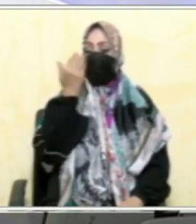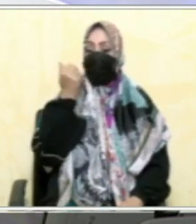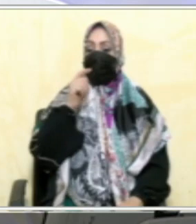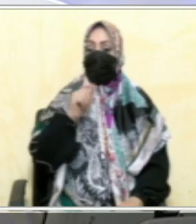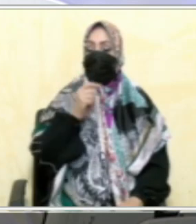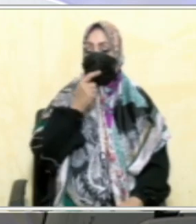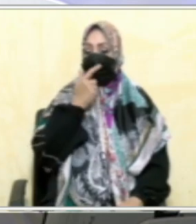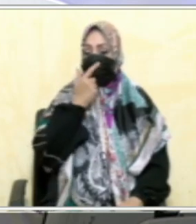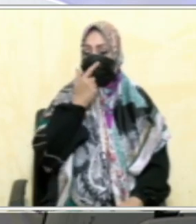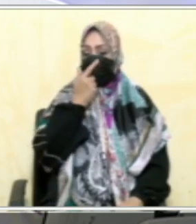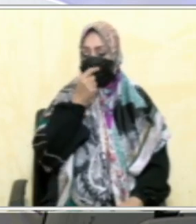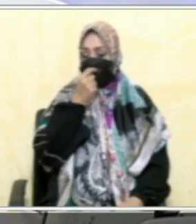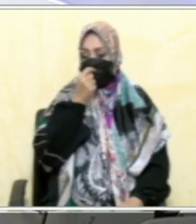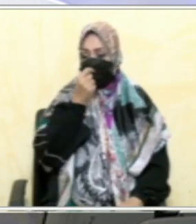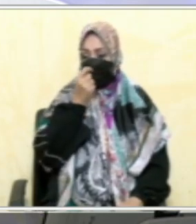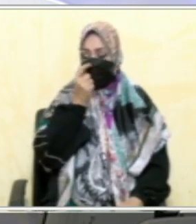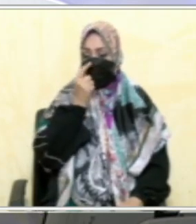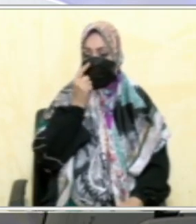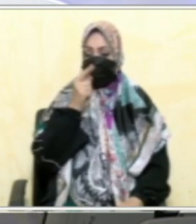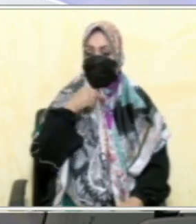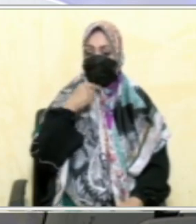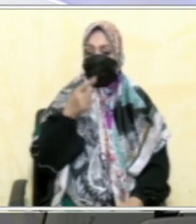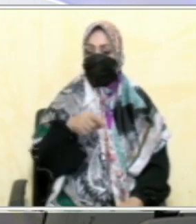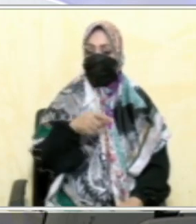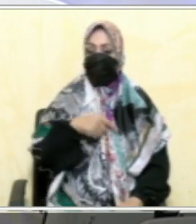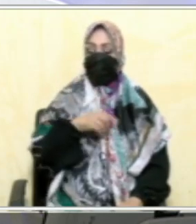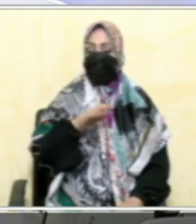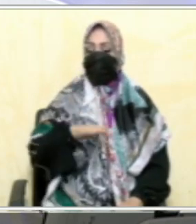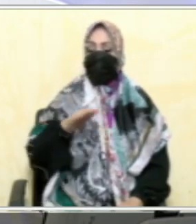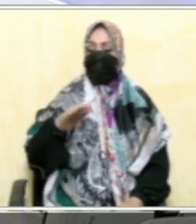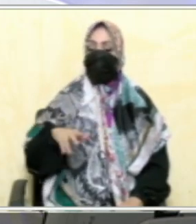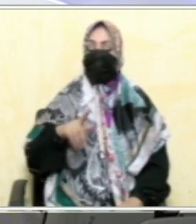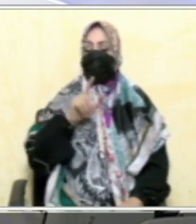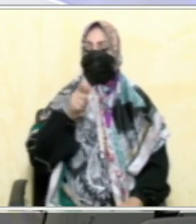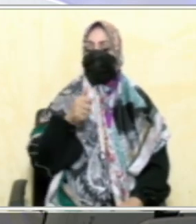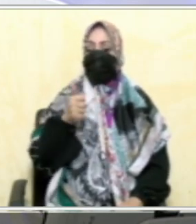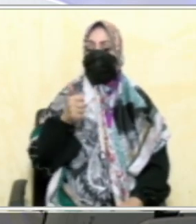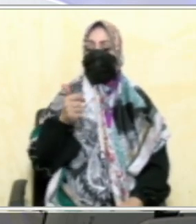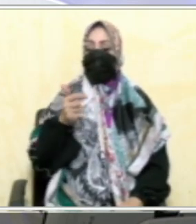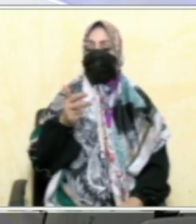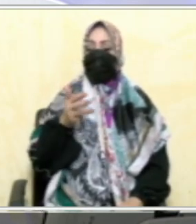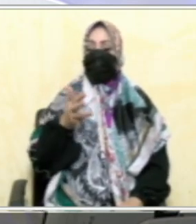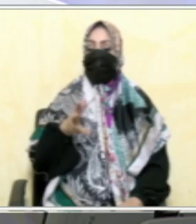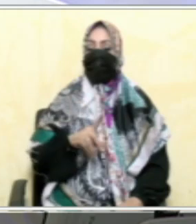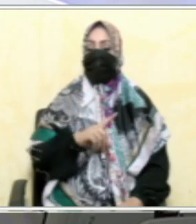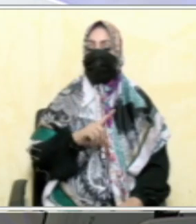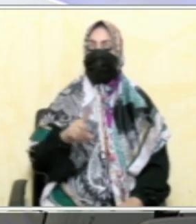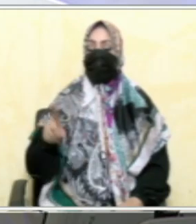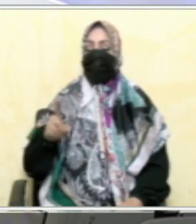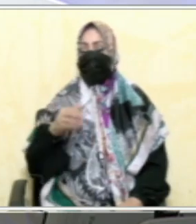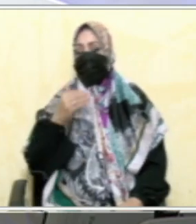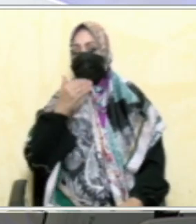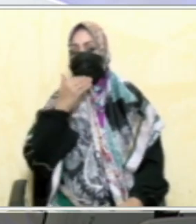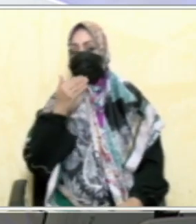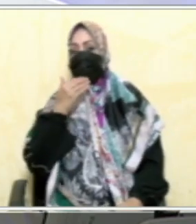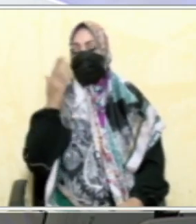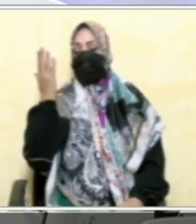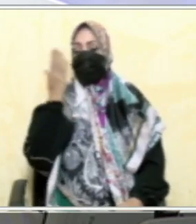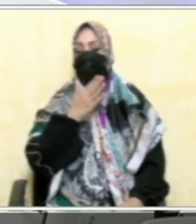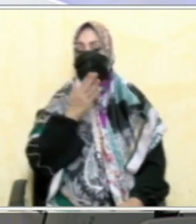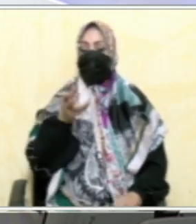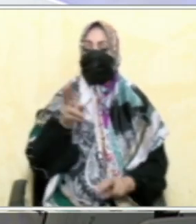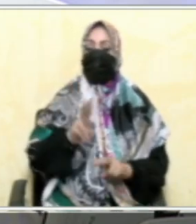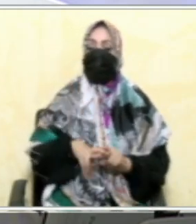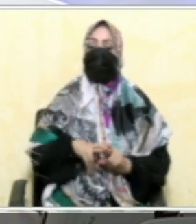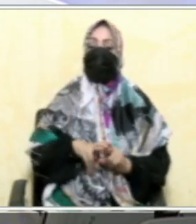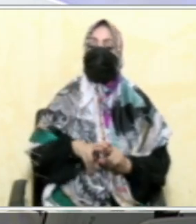ليس عليها مدار التعليم، بل على العكس أنتن تحملتن المسؤولية. والله يقول: يا أيها